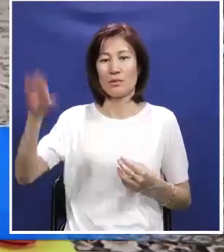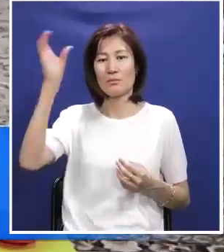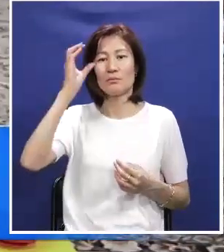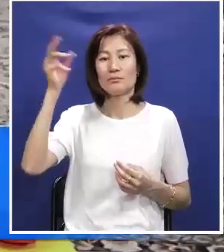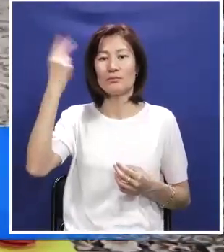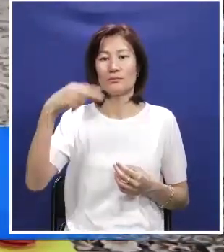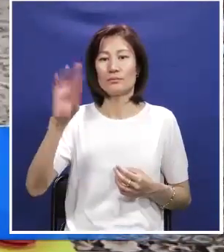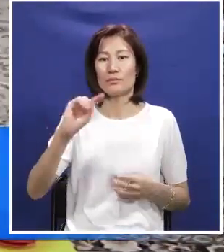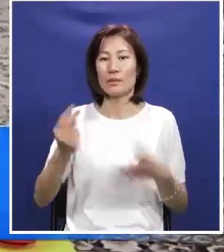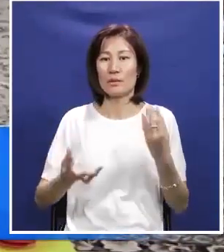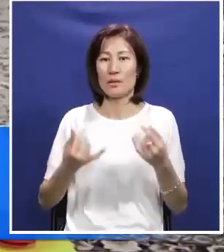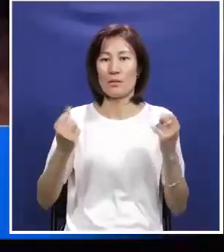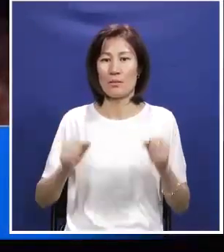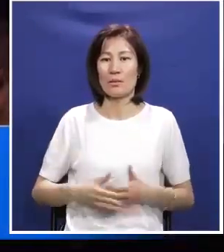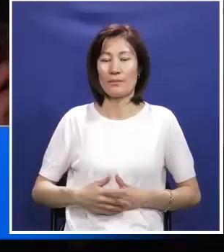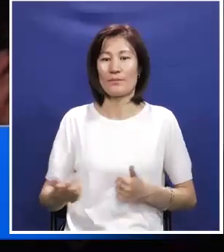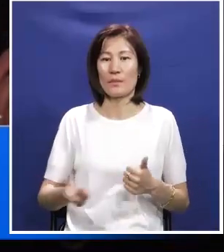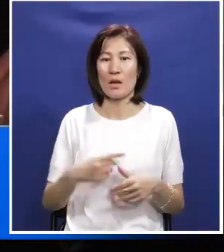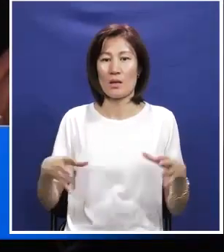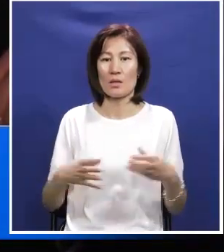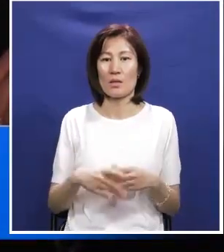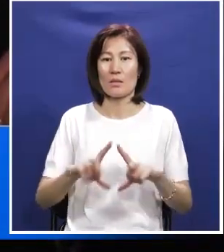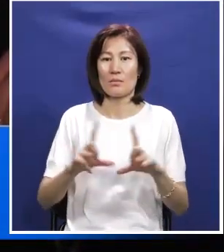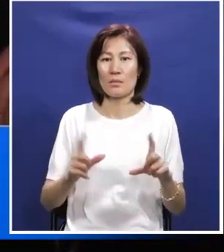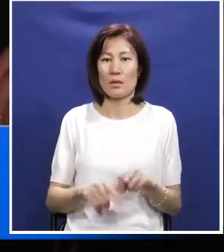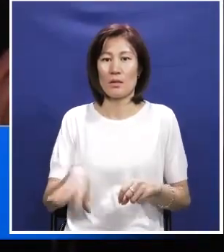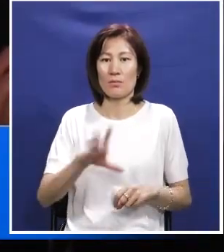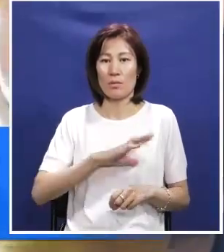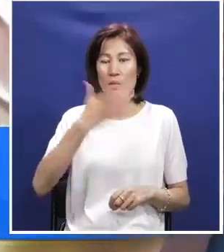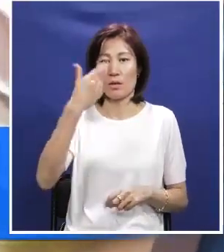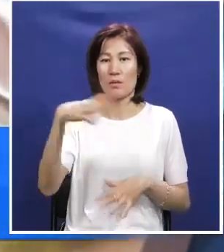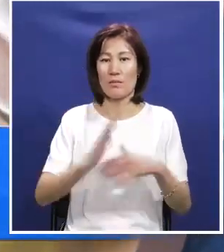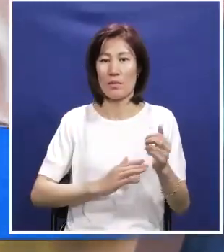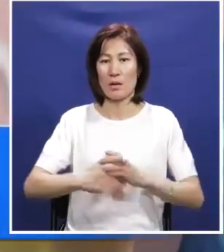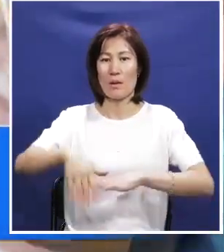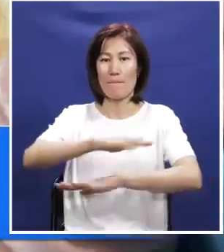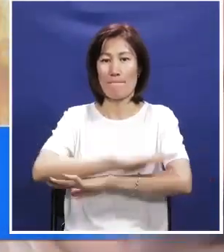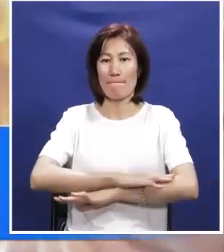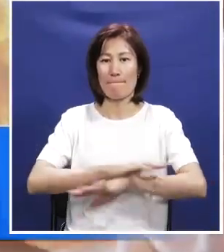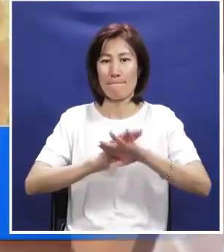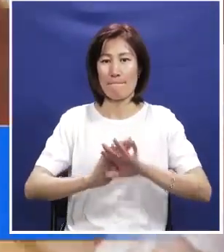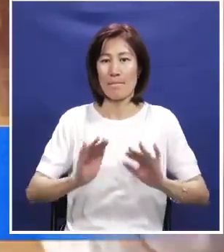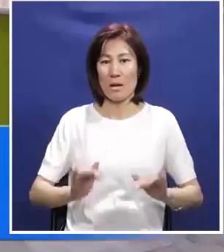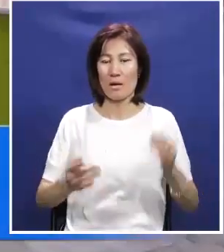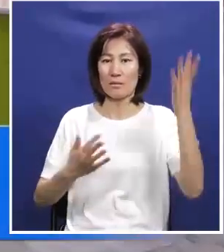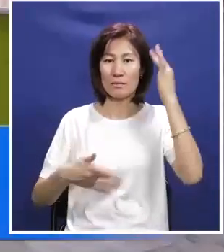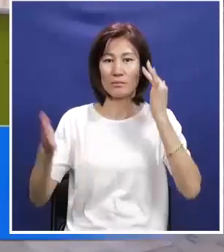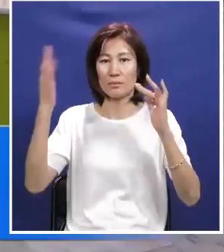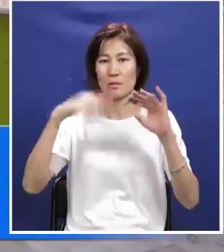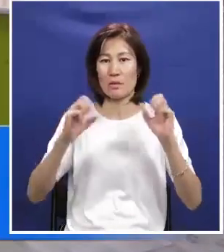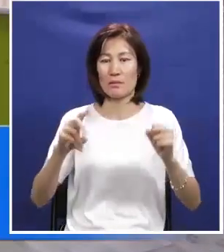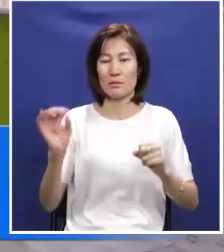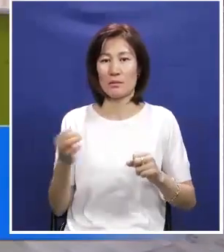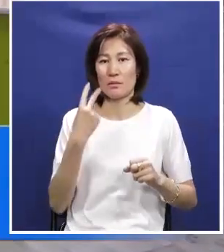арқасында дидактикалық ойын пайда болды. Аталмыш мекемеде соның негізінде түрлі тәсілдер арқылы балалардың ойлау, қабылдау,